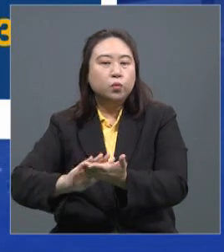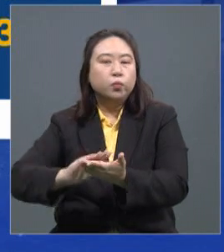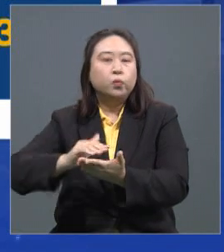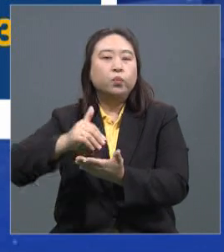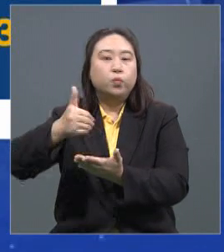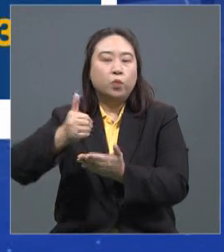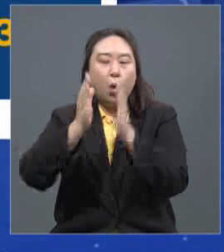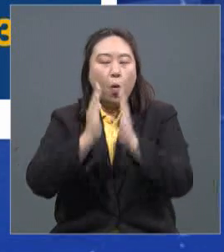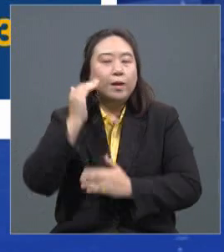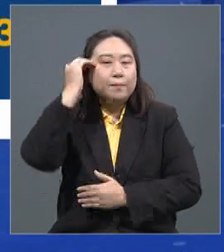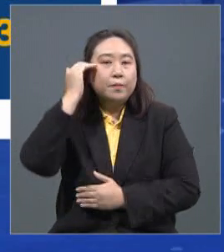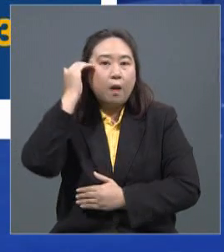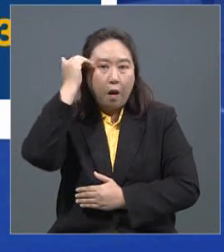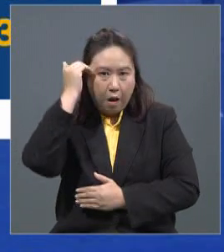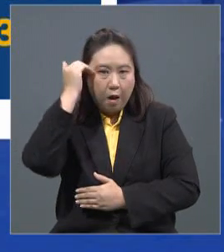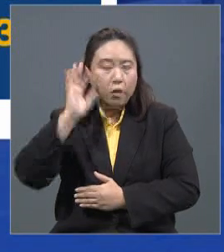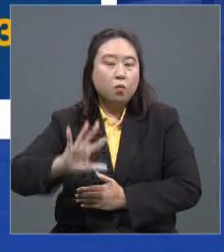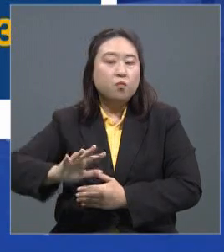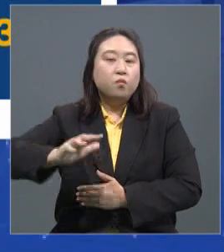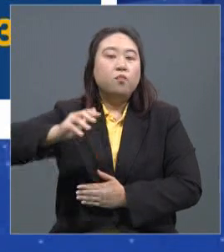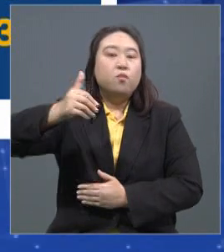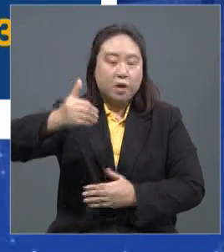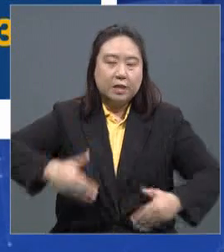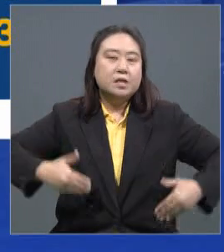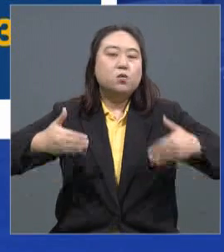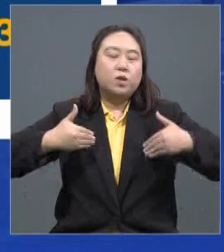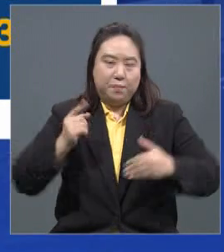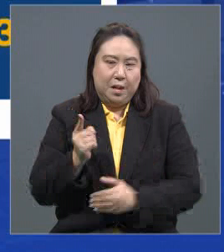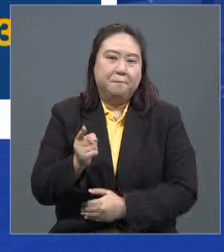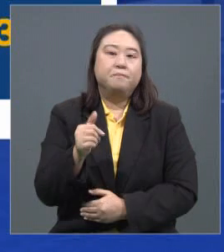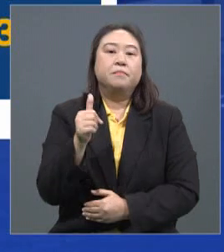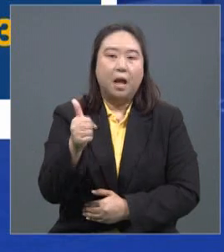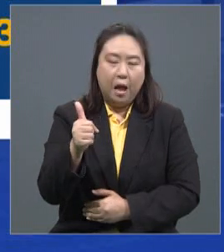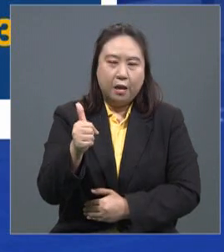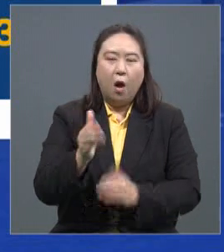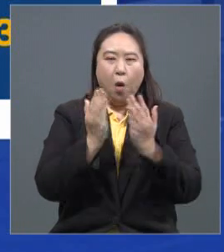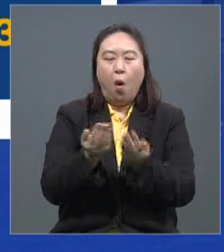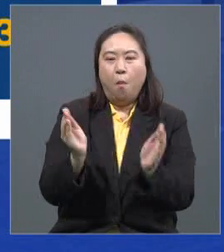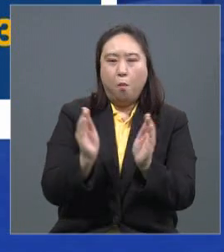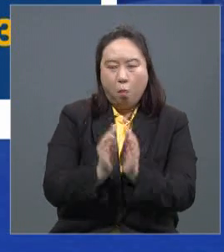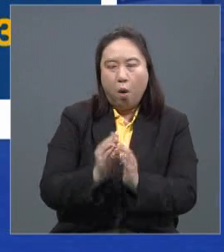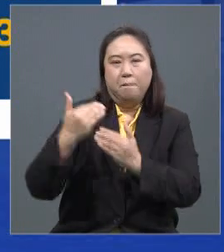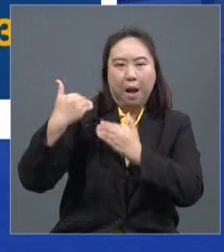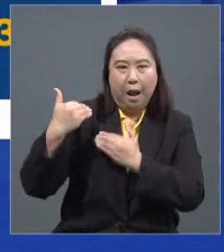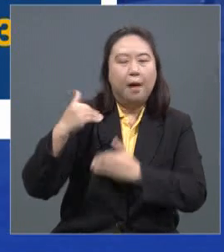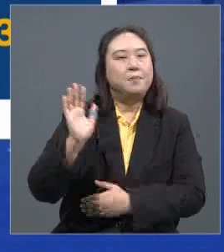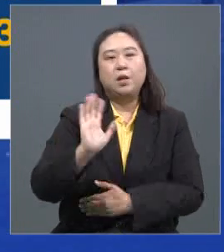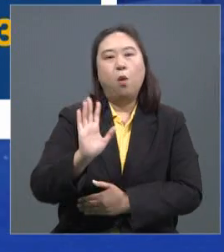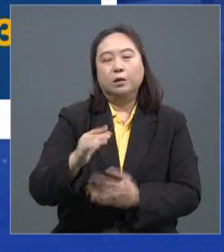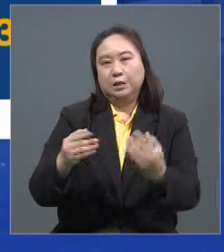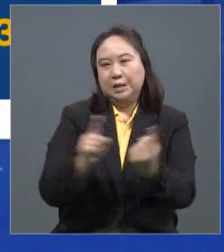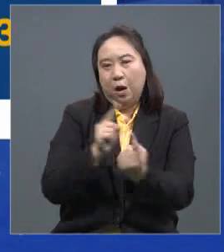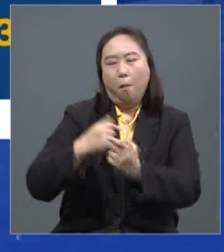ๆแก่ผู้พิการทางสติปัญญาให้สามารถดำรงชีวิตประจำวันได้ไม่เป็นภาระแก่ครอบครัวแล้วก็สังคมค่ะซึ่งทาง